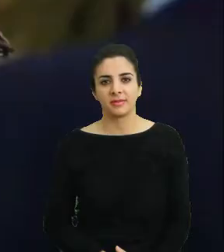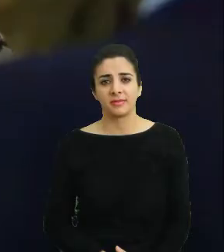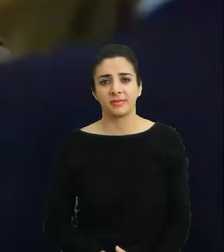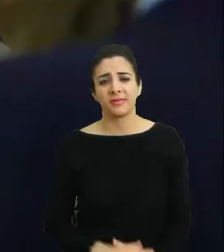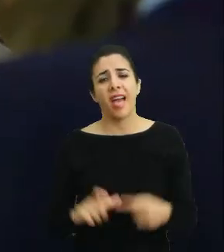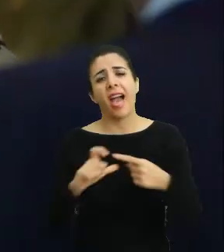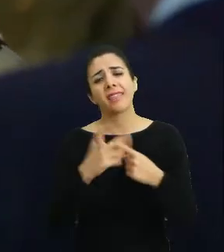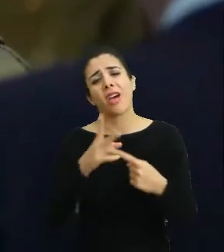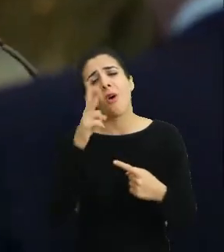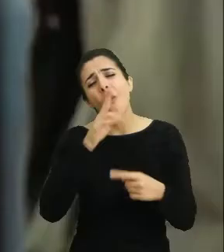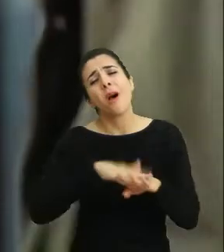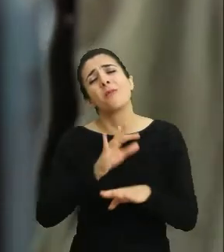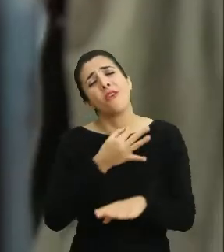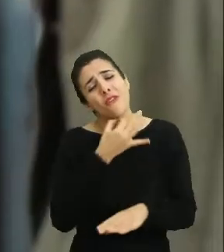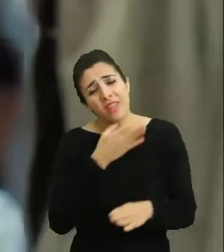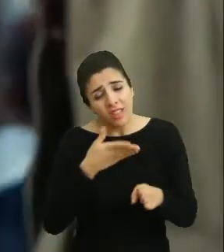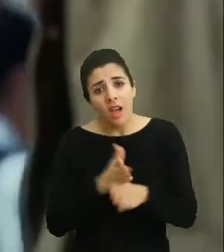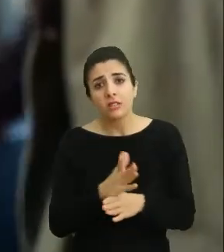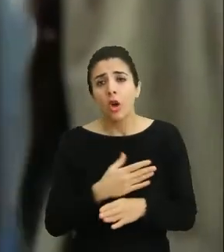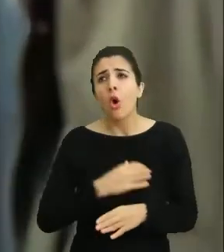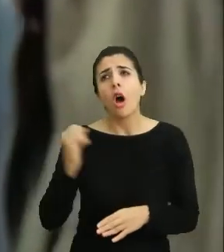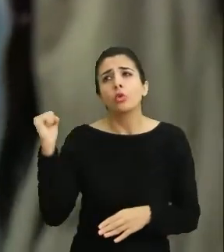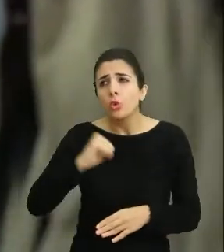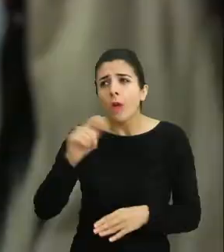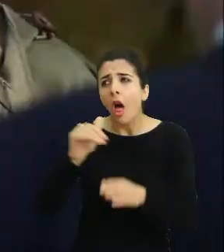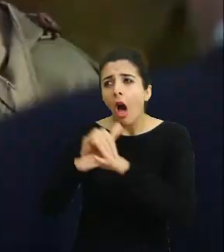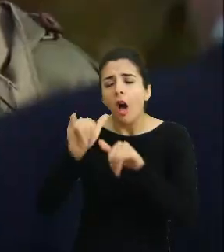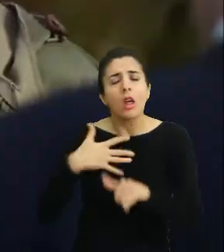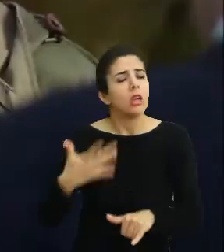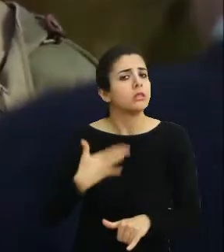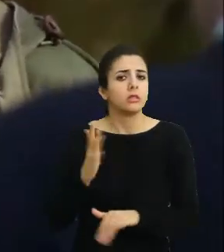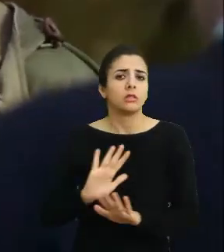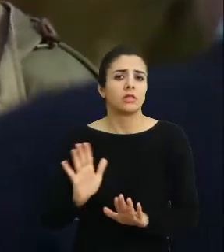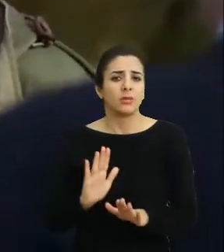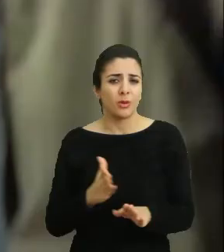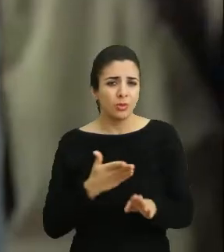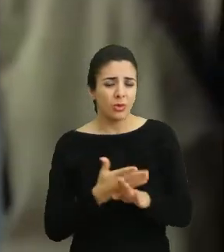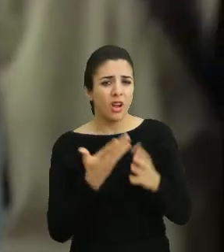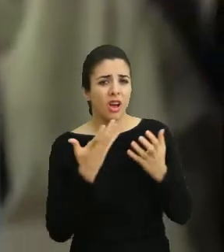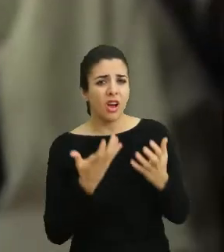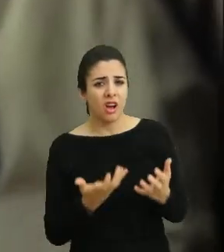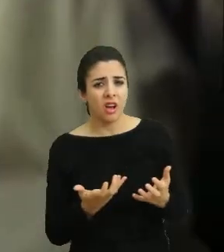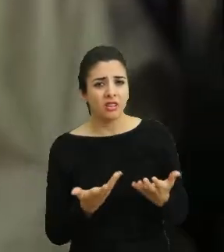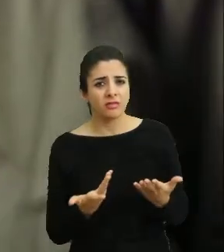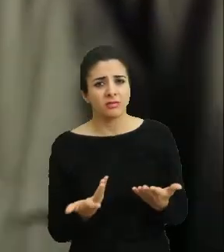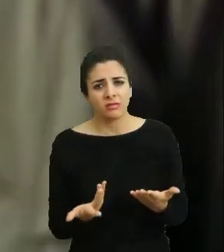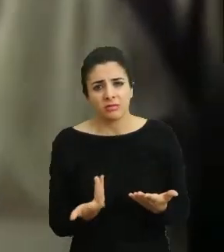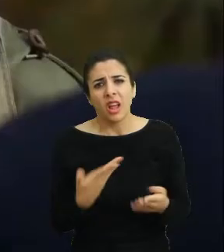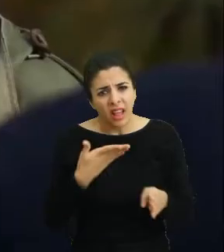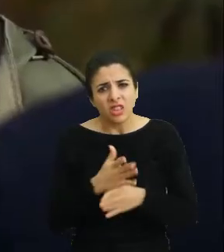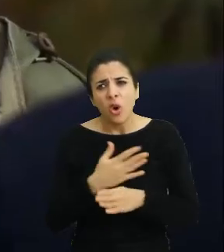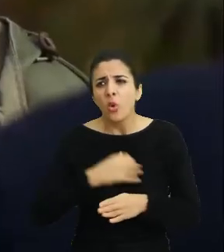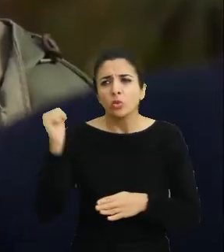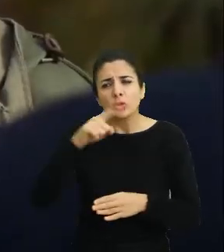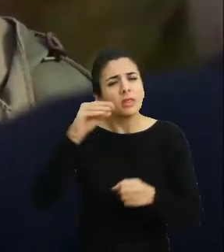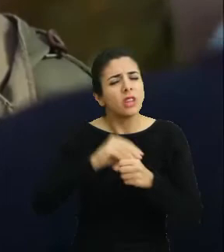Ede gülme, Allah aşkına gülme ya bak. Vallahi düşmanımın başına gelsin istemem. Kahramanın bile değil mi? Evet, kahramanın bile başına gelsin